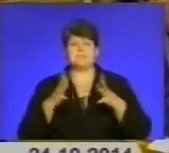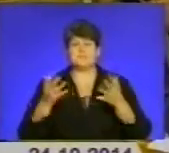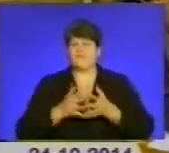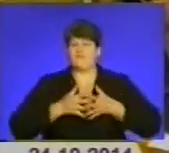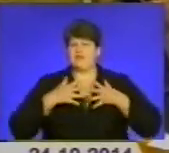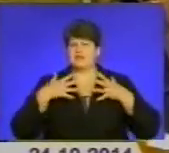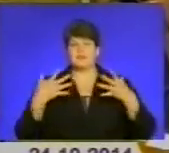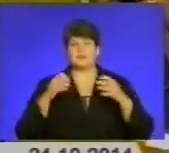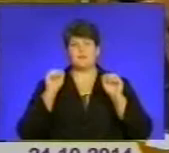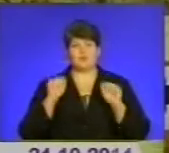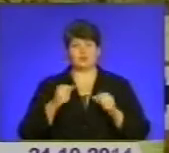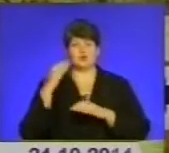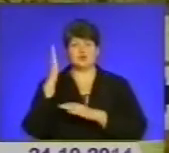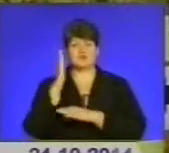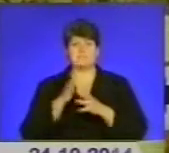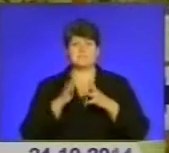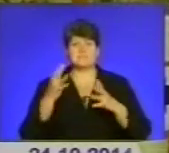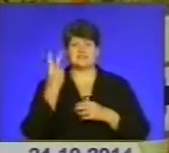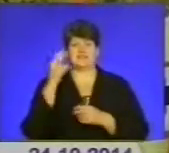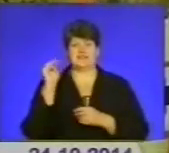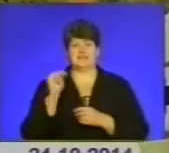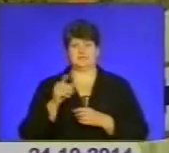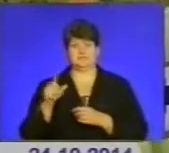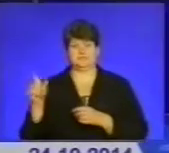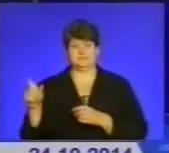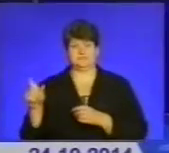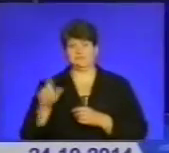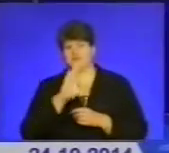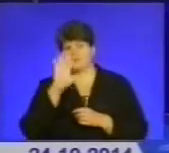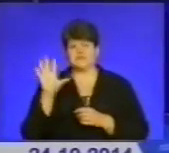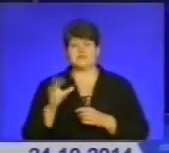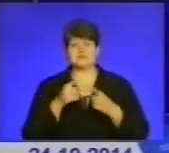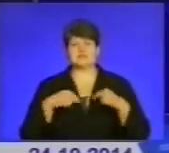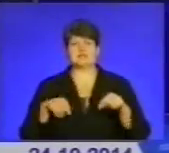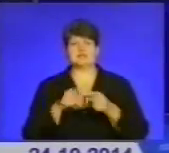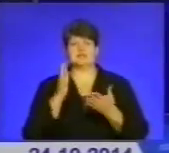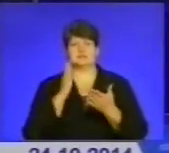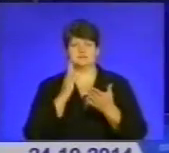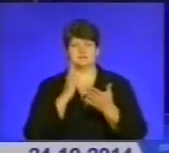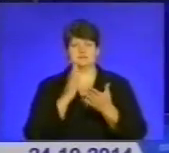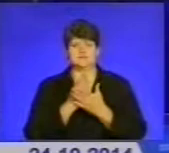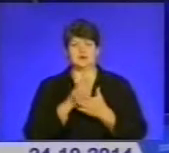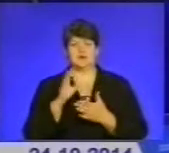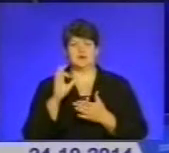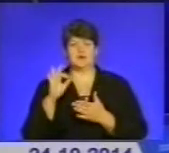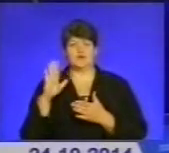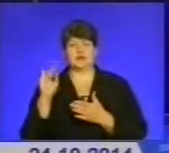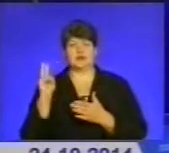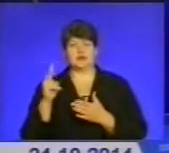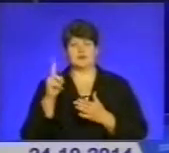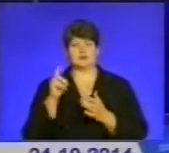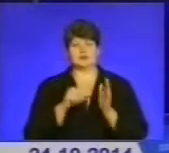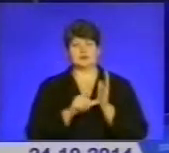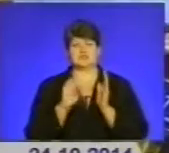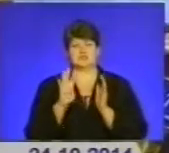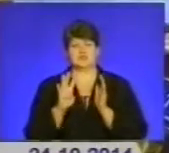зможе проголосувати понад 2000 виборців. Майже всі дільниці облаштовані, каже голова ОВК номер 163 Ольга